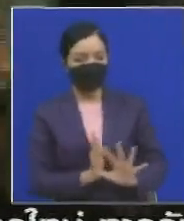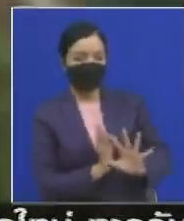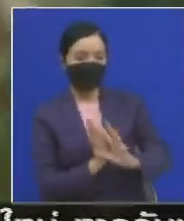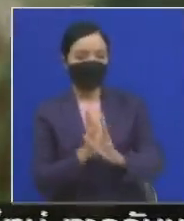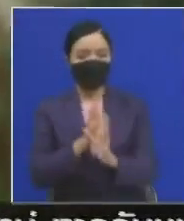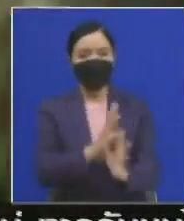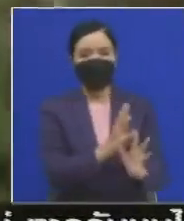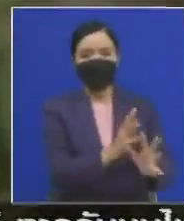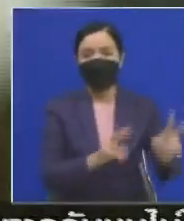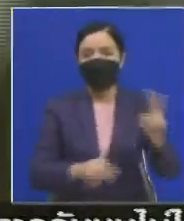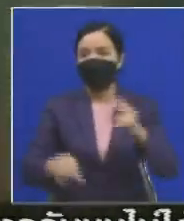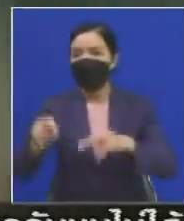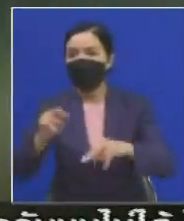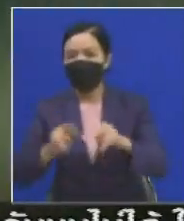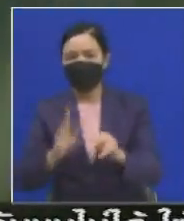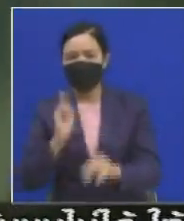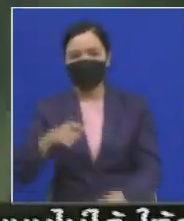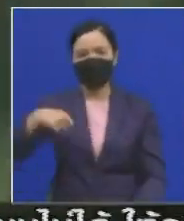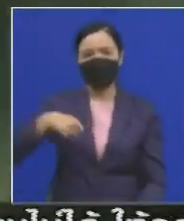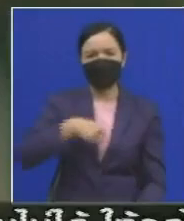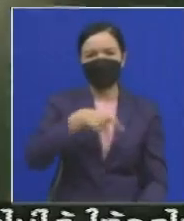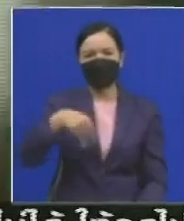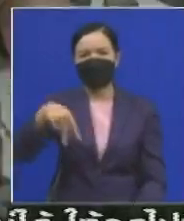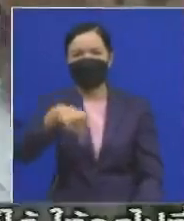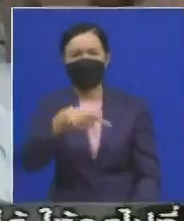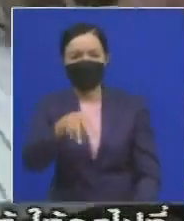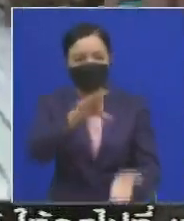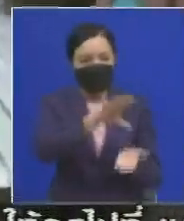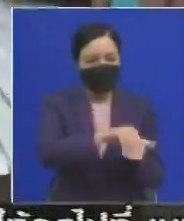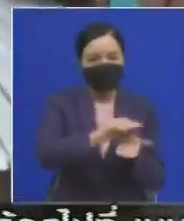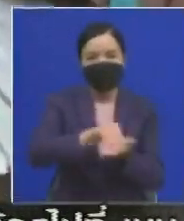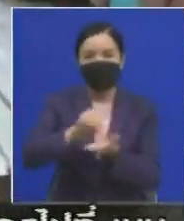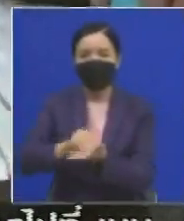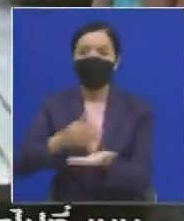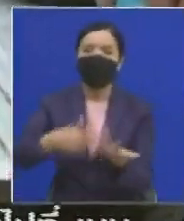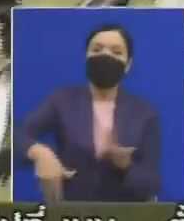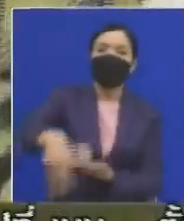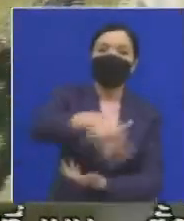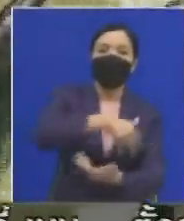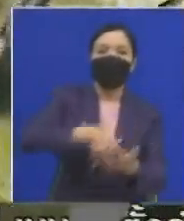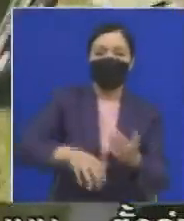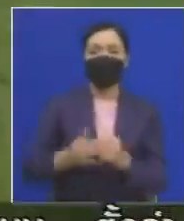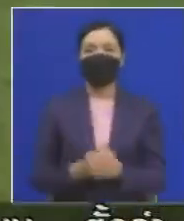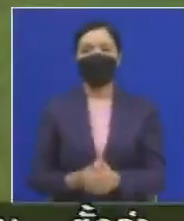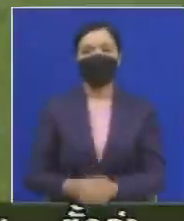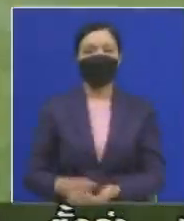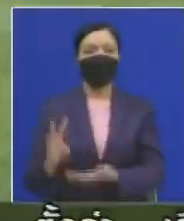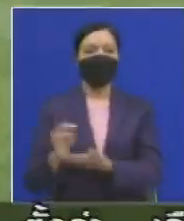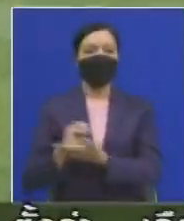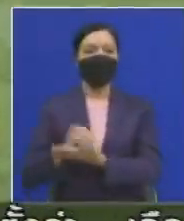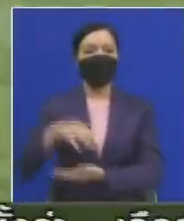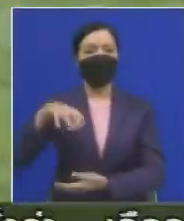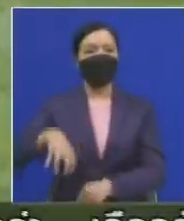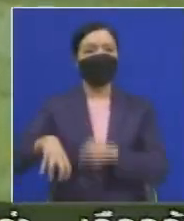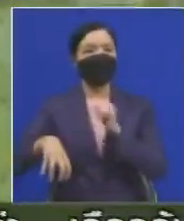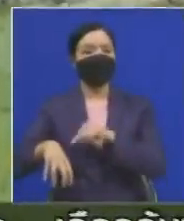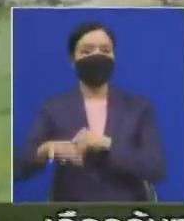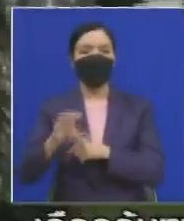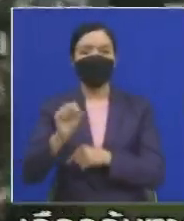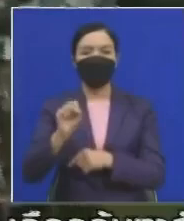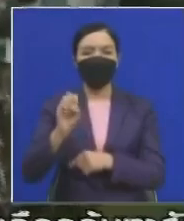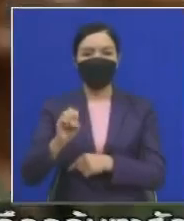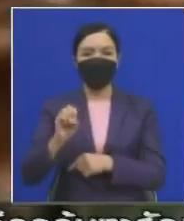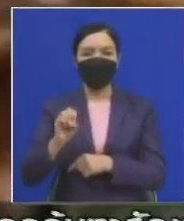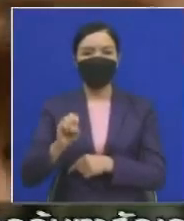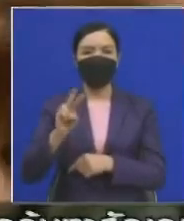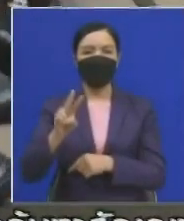คณภาพต้ใช้คนเดินลดตเวนแล้เก็บข้อมูลในเชิงนิเวทหมูทศินาคาสเทียนร่